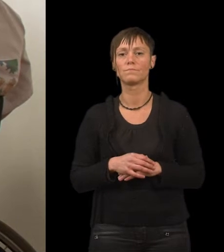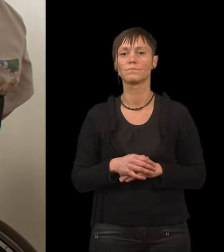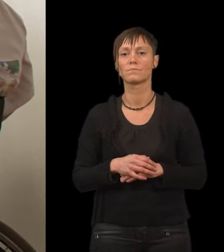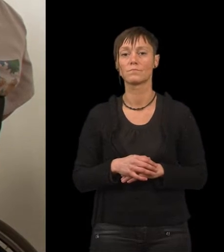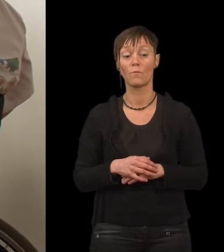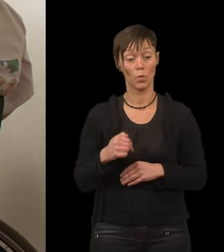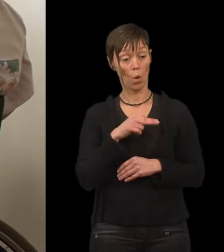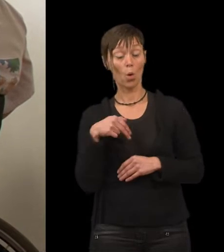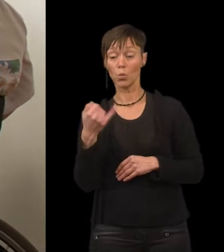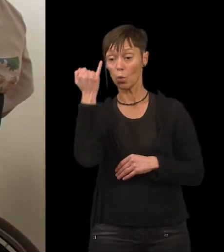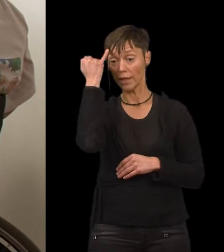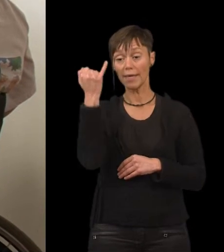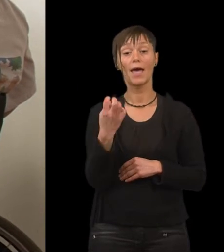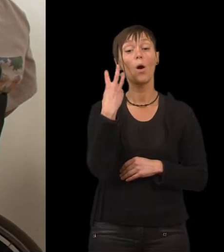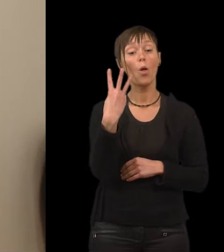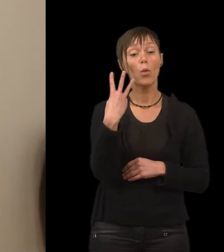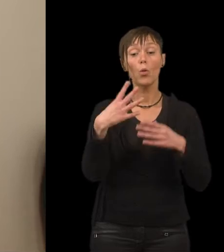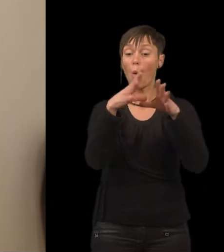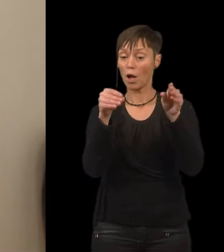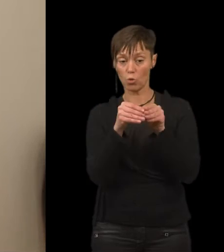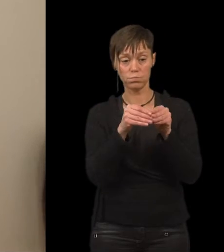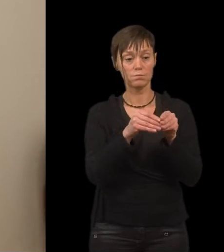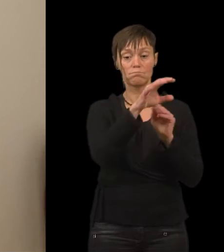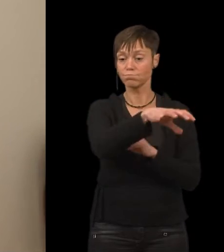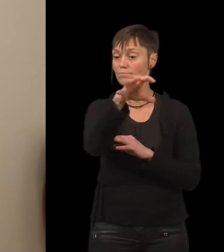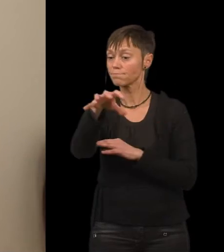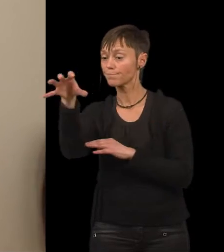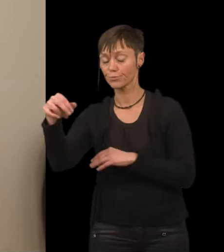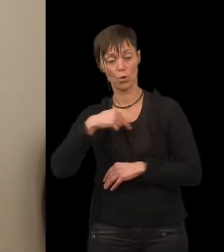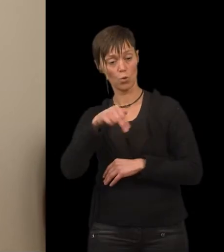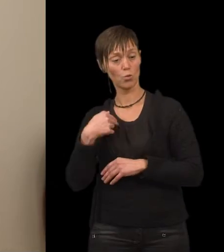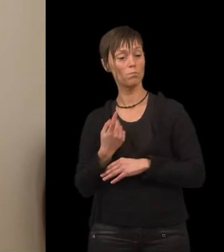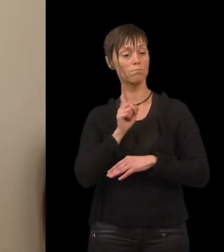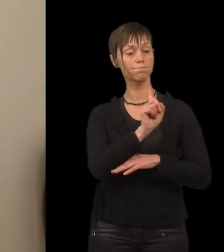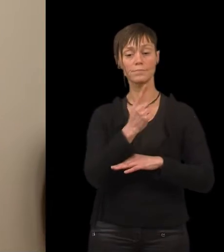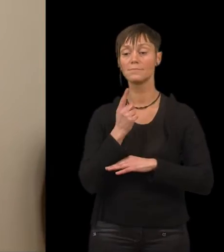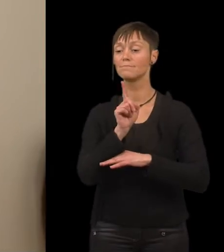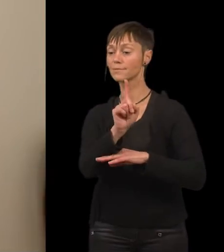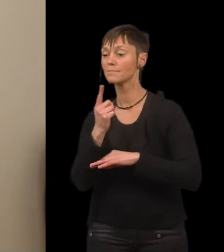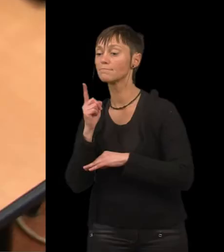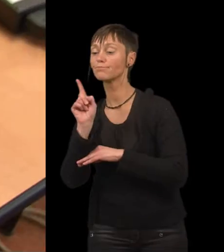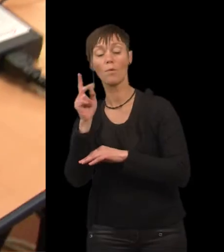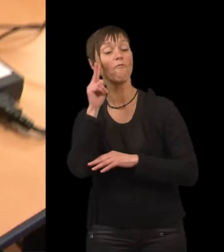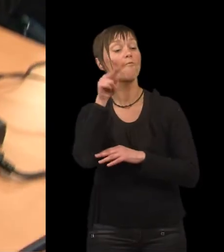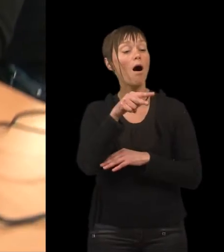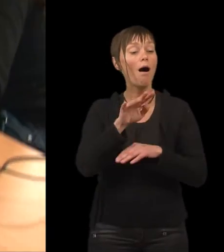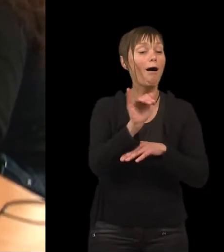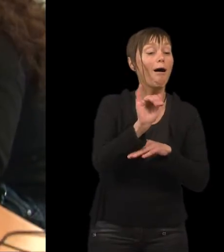idée c'était de faire 3 groupes. On viendra vous dire bonjour et voir un peu dans chaque groupe ce qui s'y